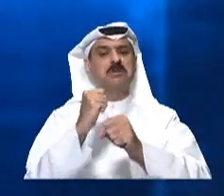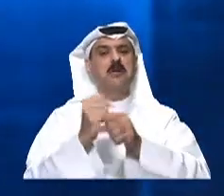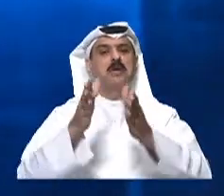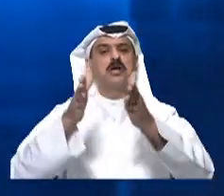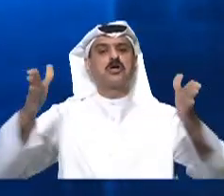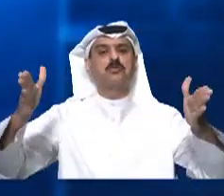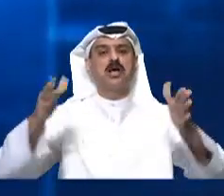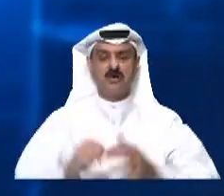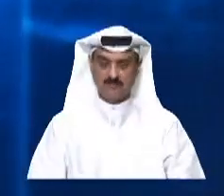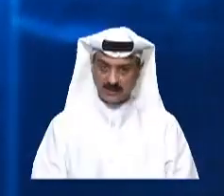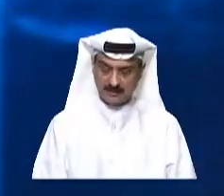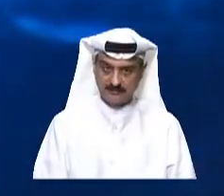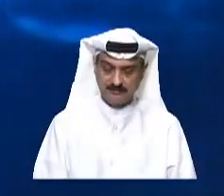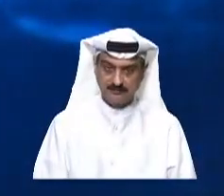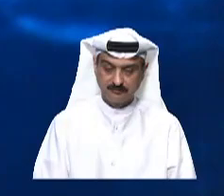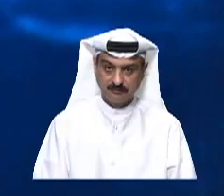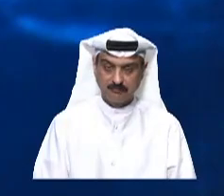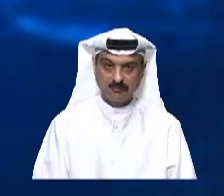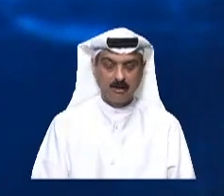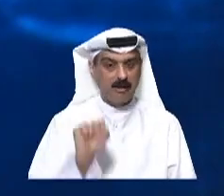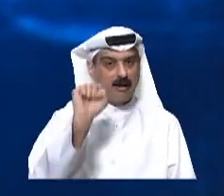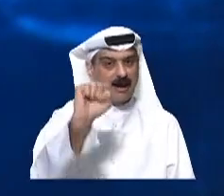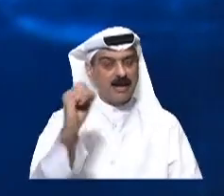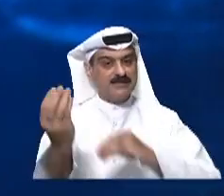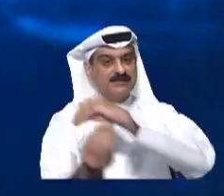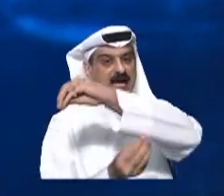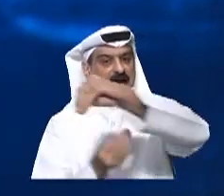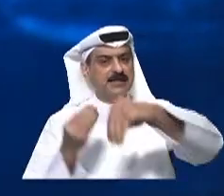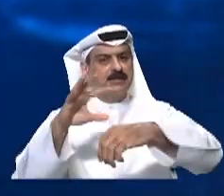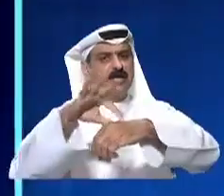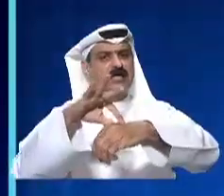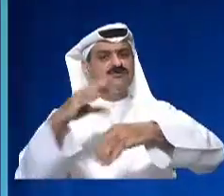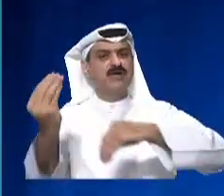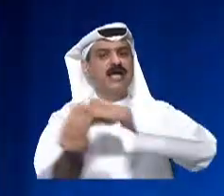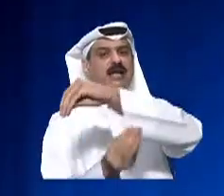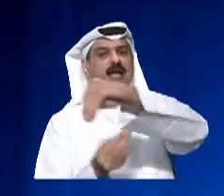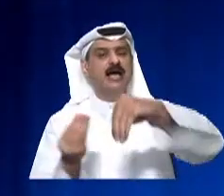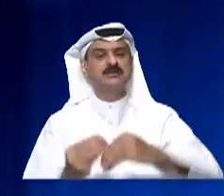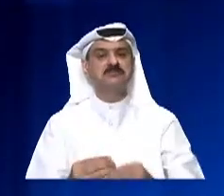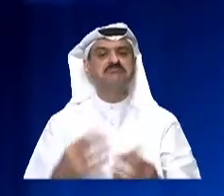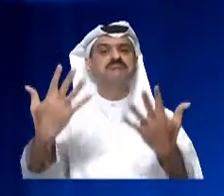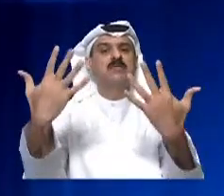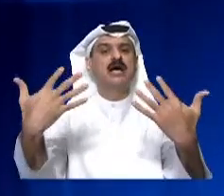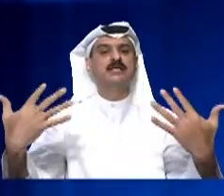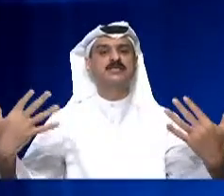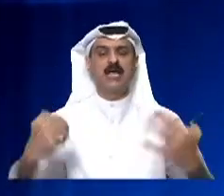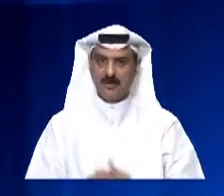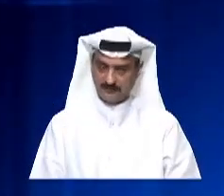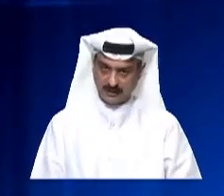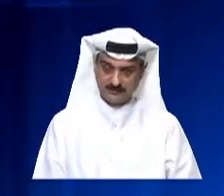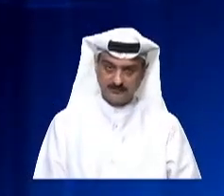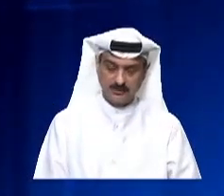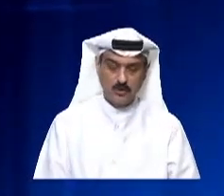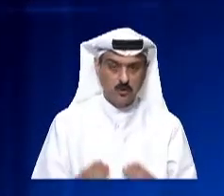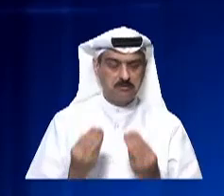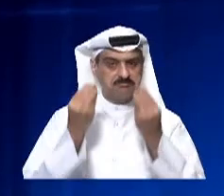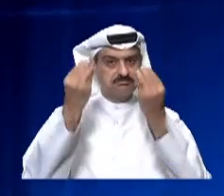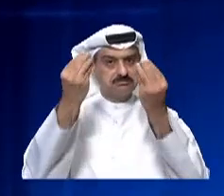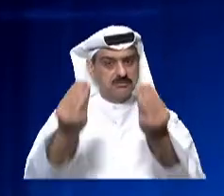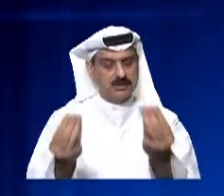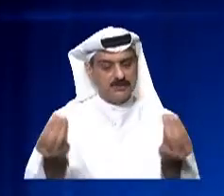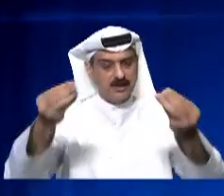الرحمن حجاج بيت الله الحرام في موسم الحج، والتسهيلات الكثيرة التي توفرها لهم،